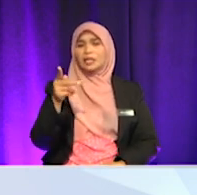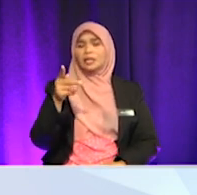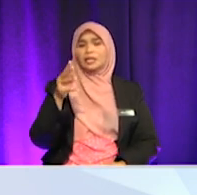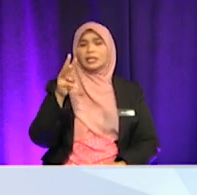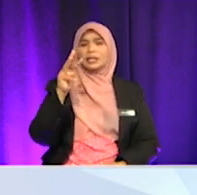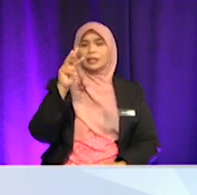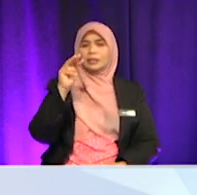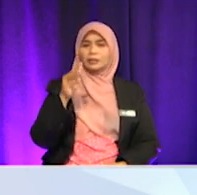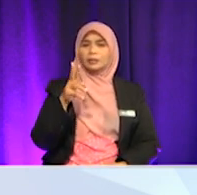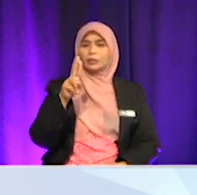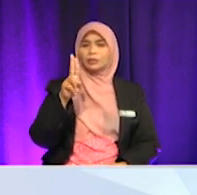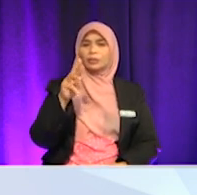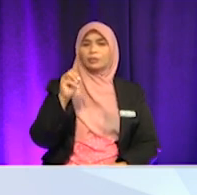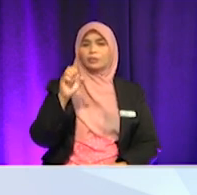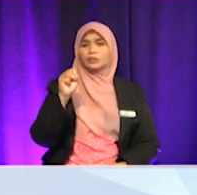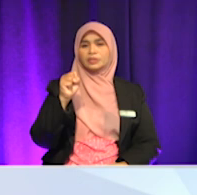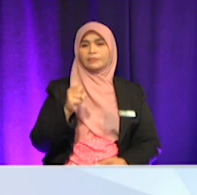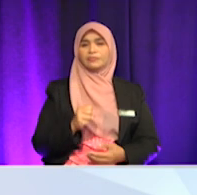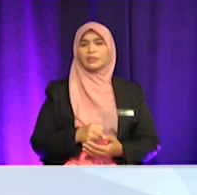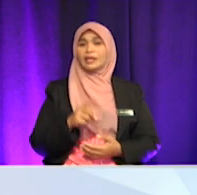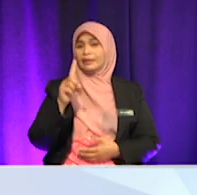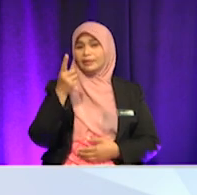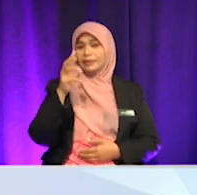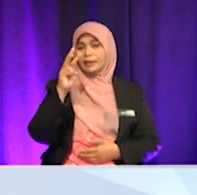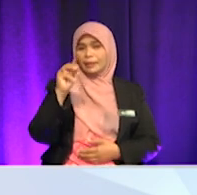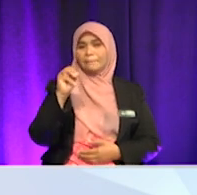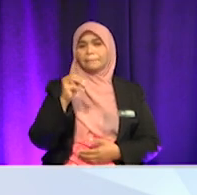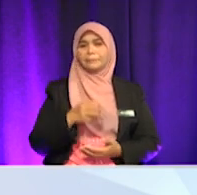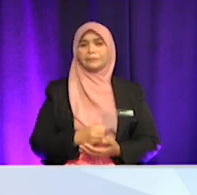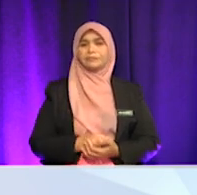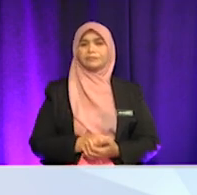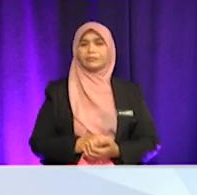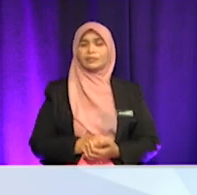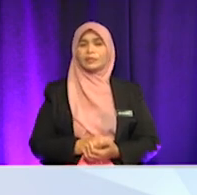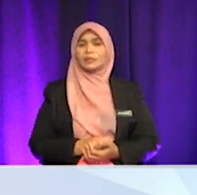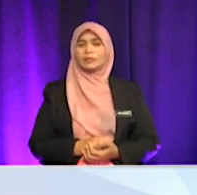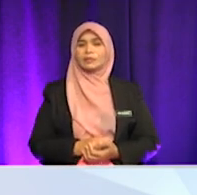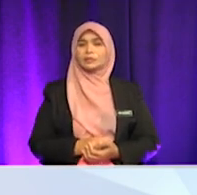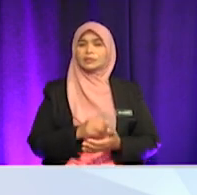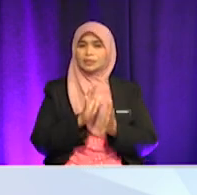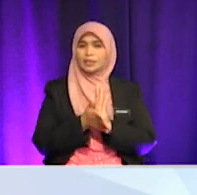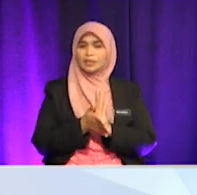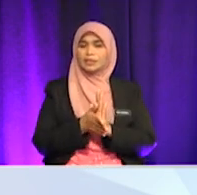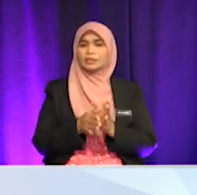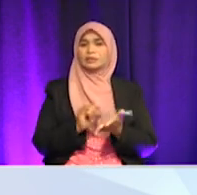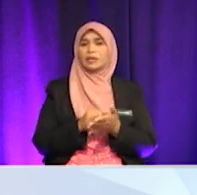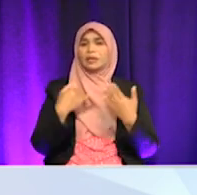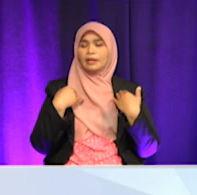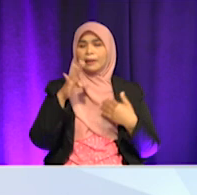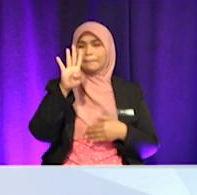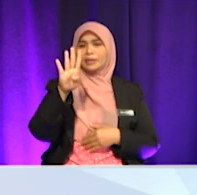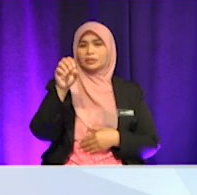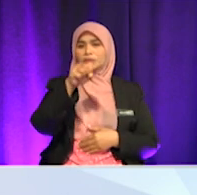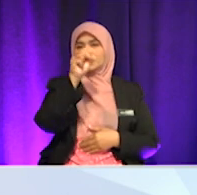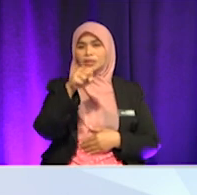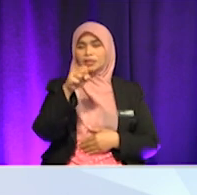2M, cikgu tak nak 3M, cikgu nak hanya M sahaja sebagai perkara rumus. Okey, jadi dekat situ ada 4 soalan. Jadi